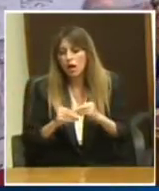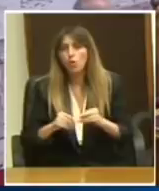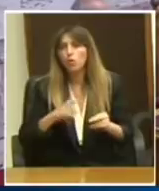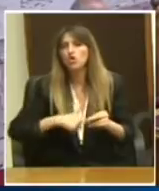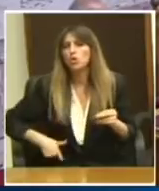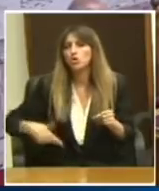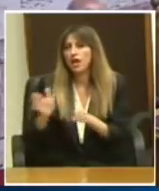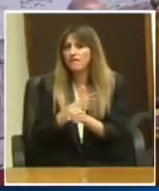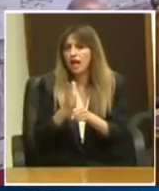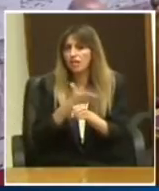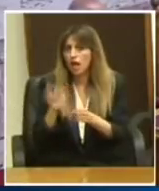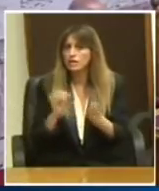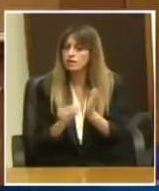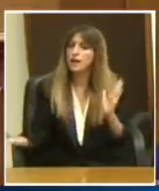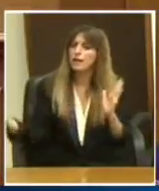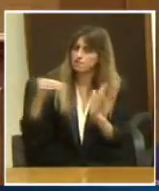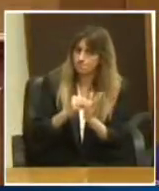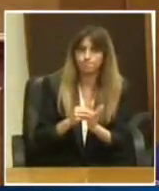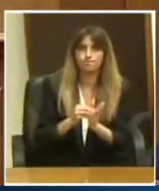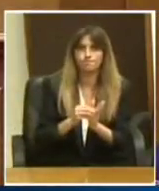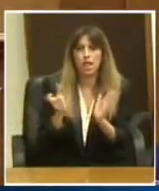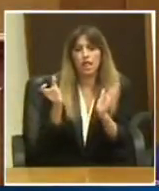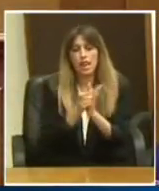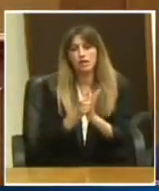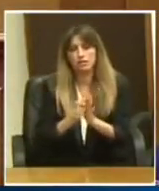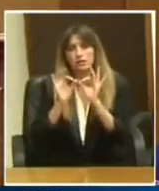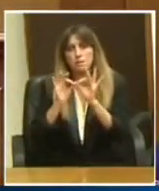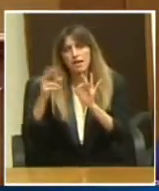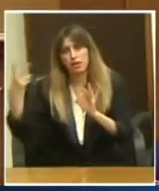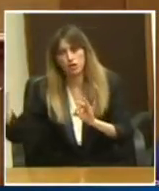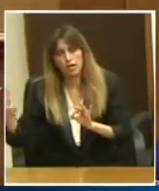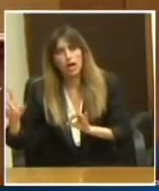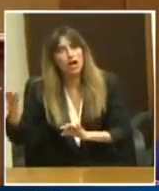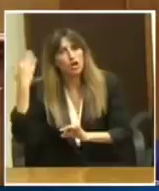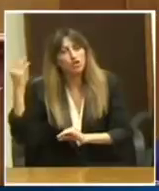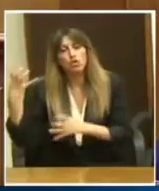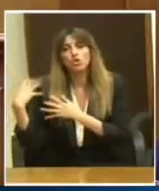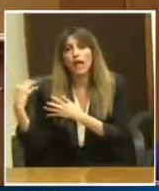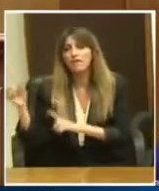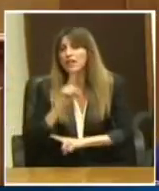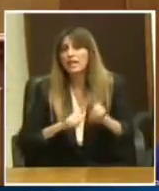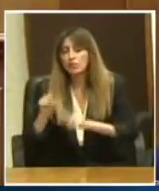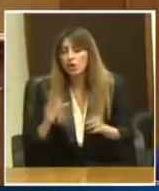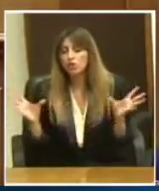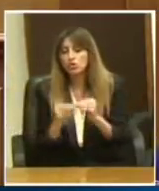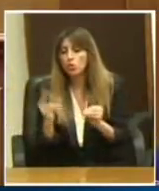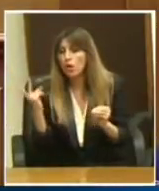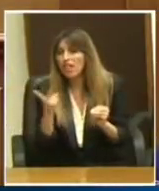πύρινος μαχητής, ενώ είχε απολύτως δική του την ευθύνη γιατί σε αυτές τις δύο κρίσιμες